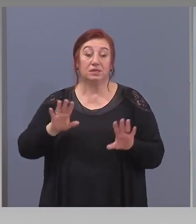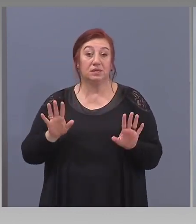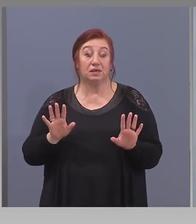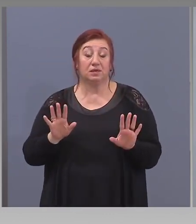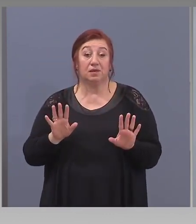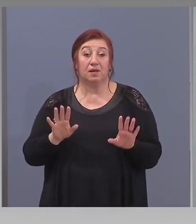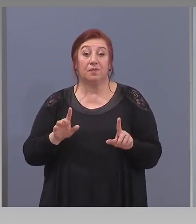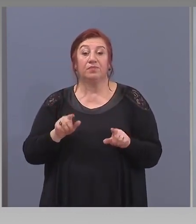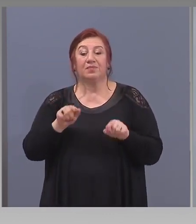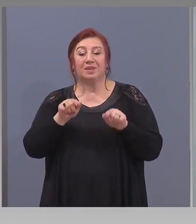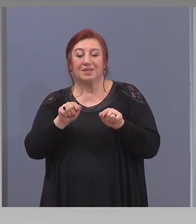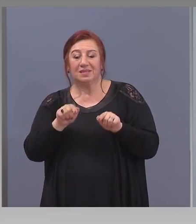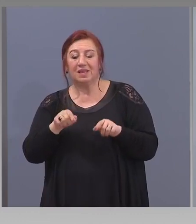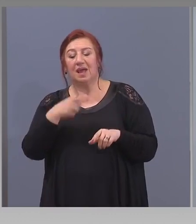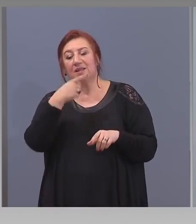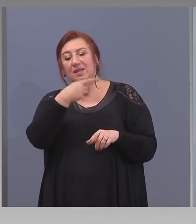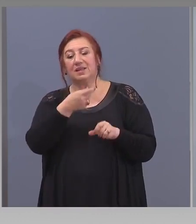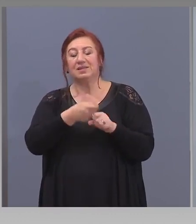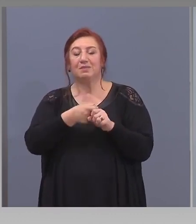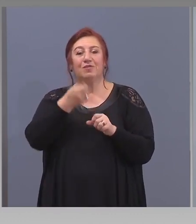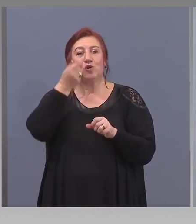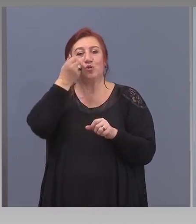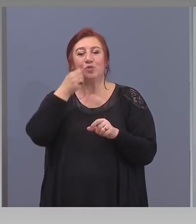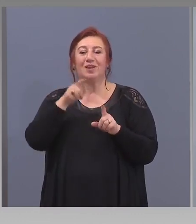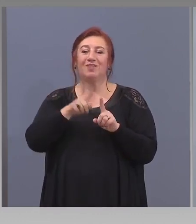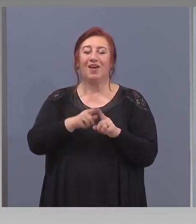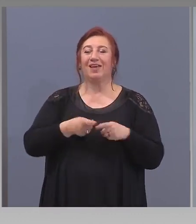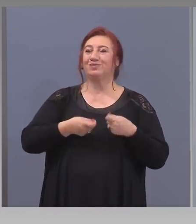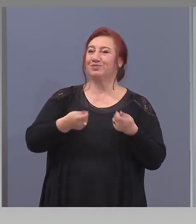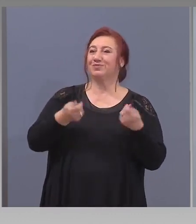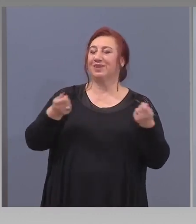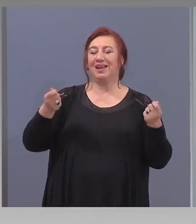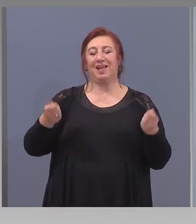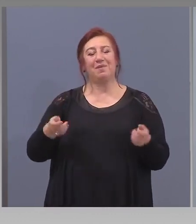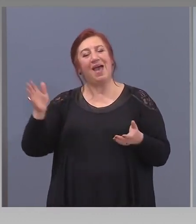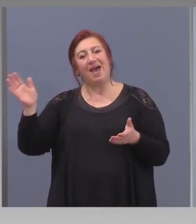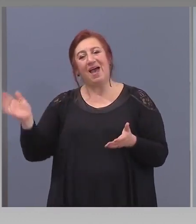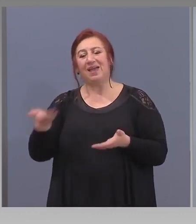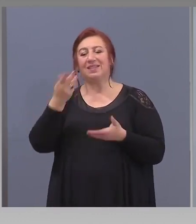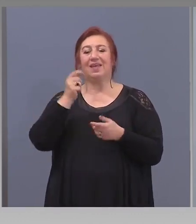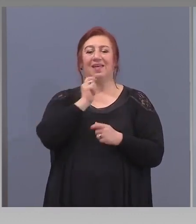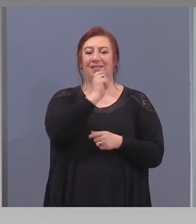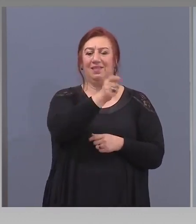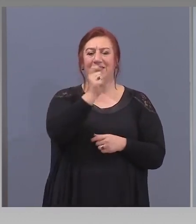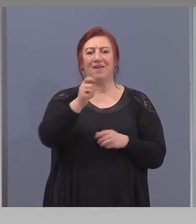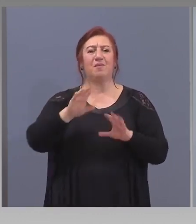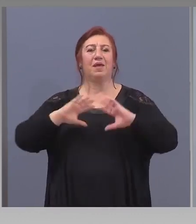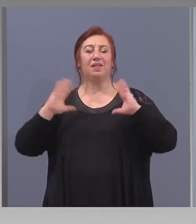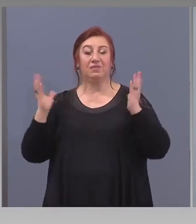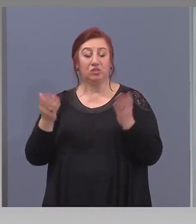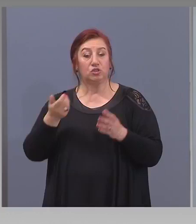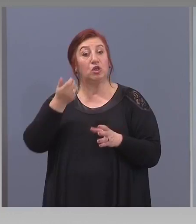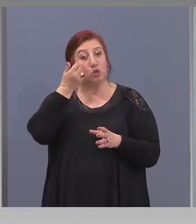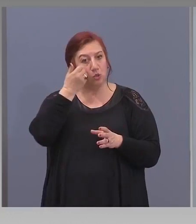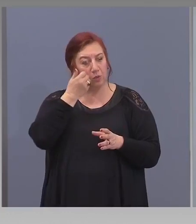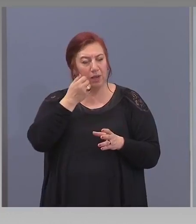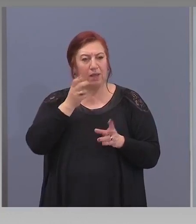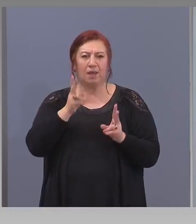Са те, за да се направят на добри, това е популизма, казват, дайте да дадеме на всички. Добре, как? По каква схема?